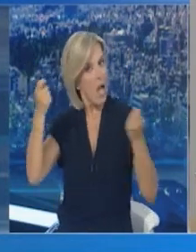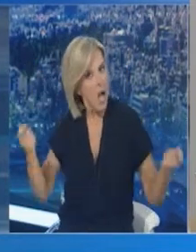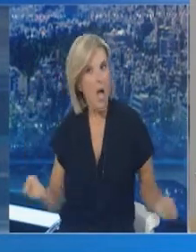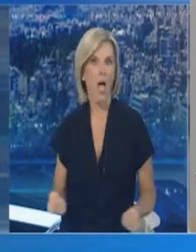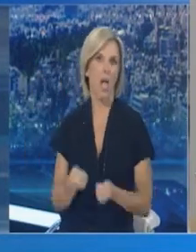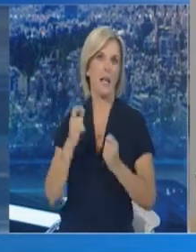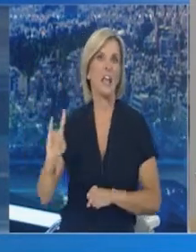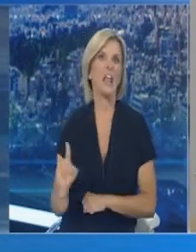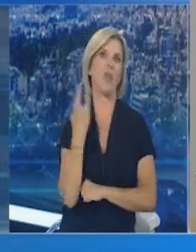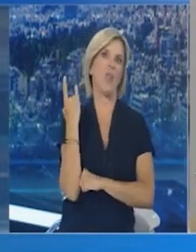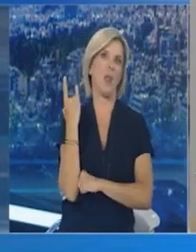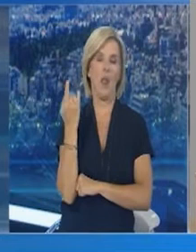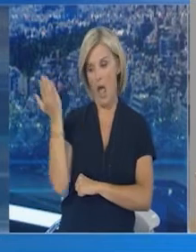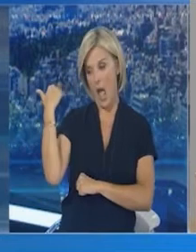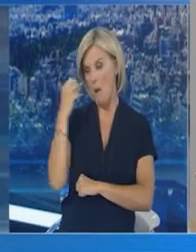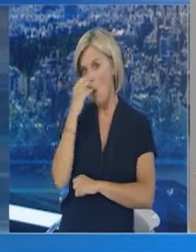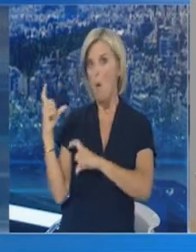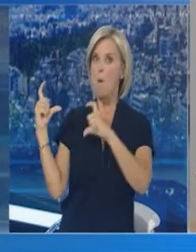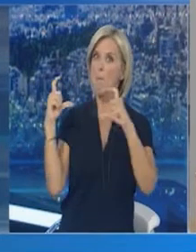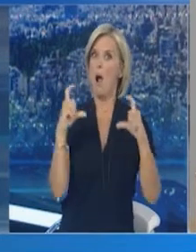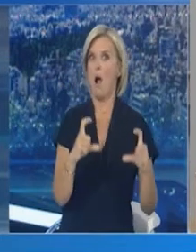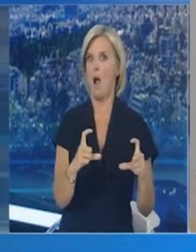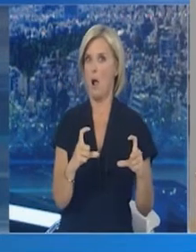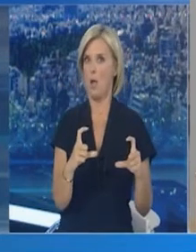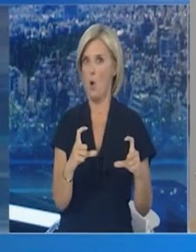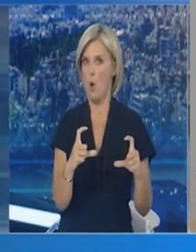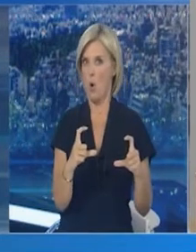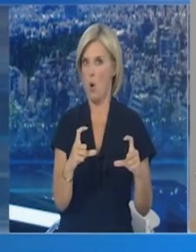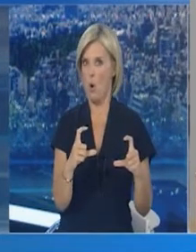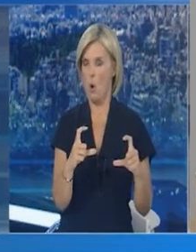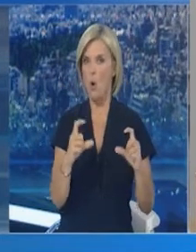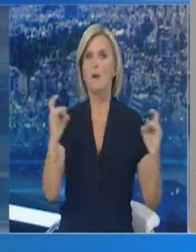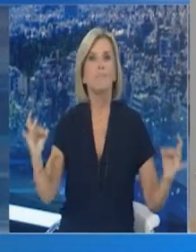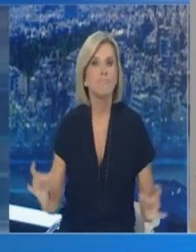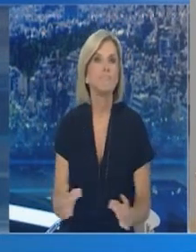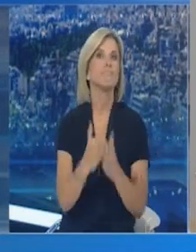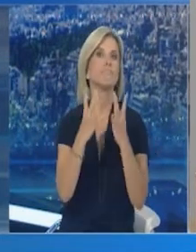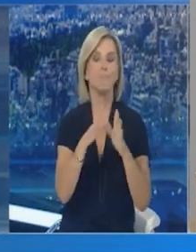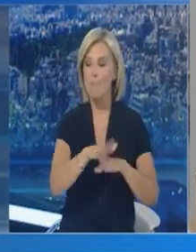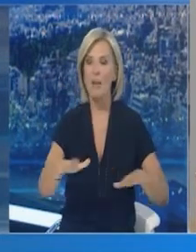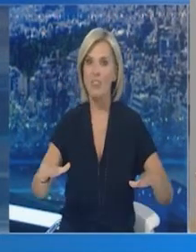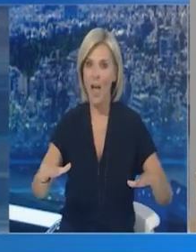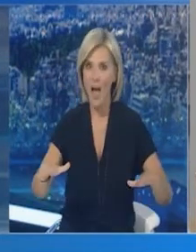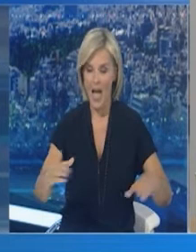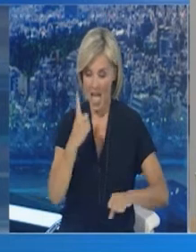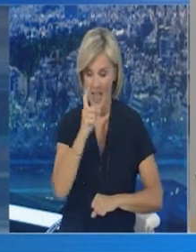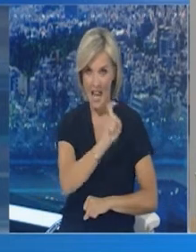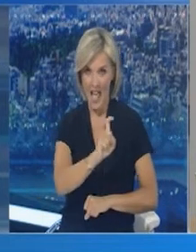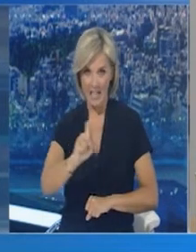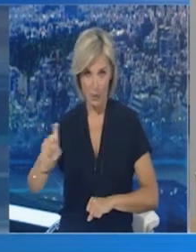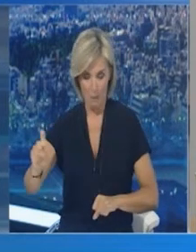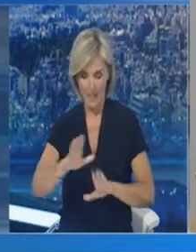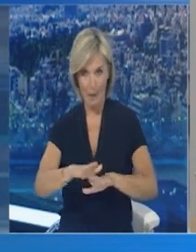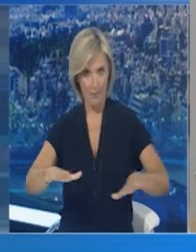ήδη από το Μάιο, η συχνότητα είναι 18 περιπτώσεις σε 1 εκατομμύριο